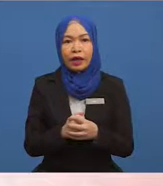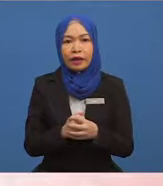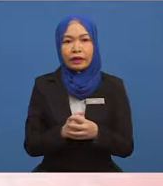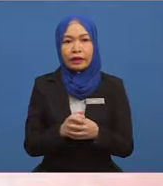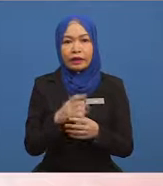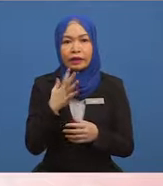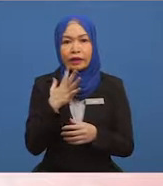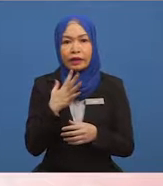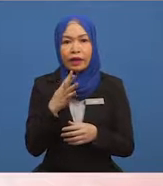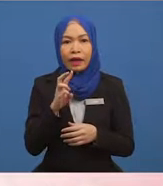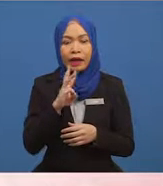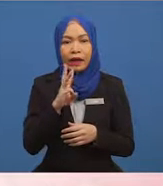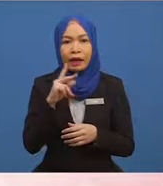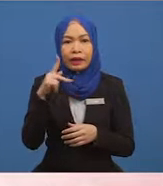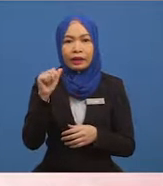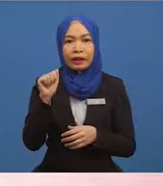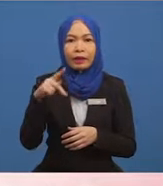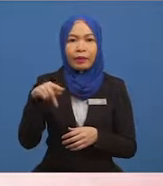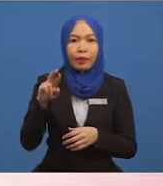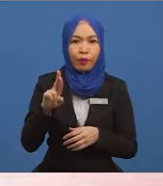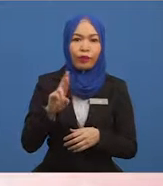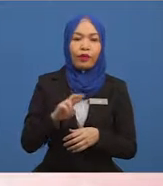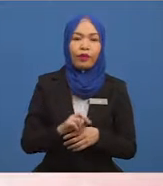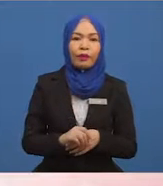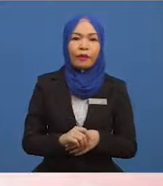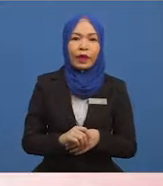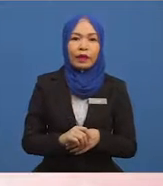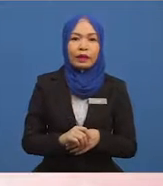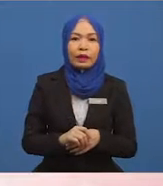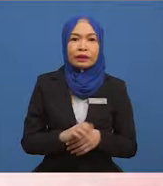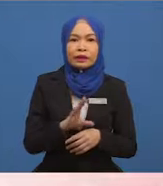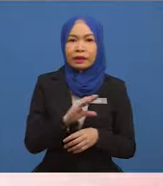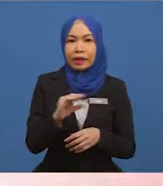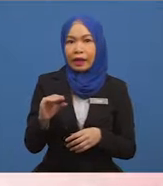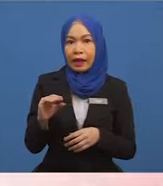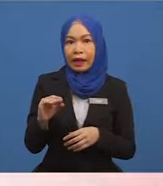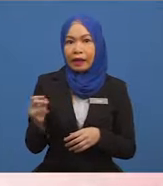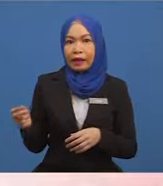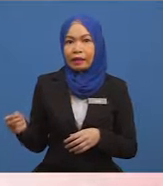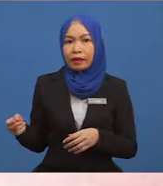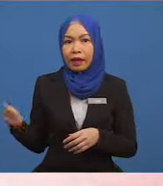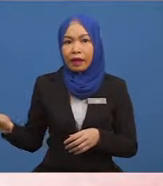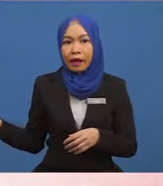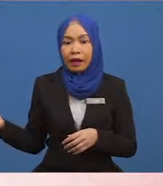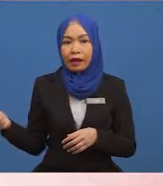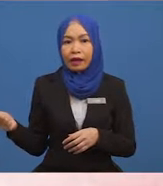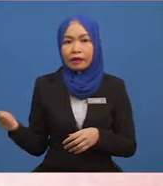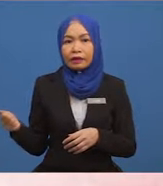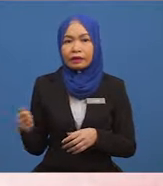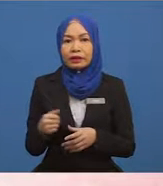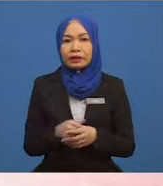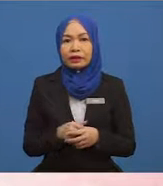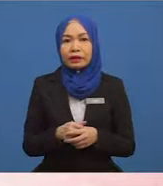parafin. Manakala bagi radas yang diperlukan adalah tabung didih,